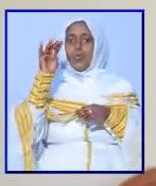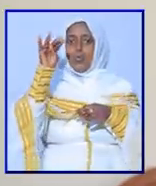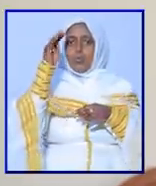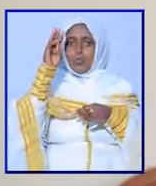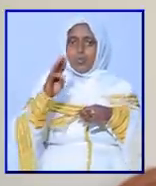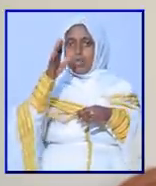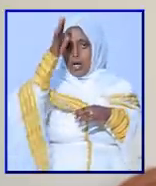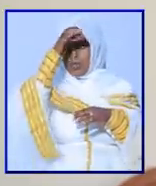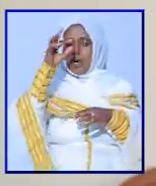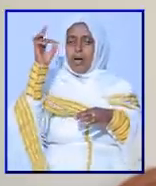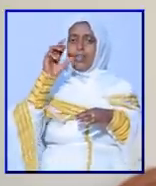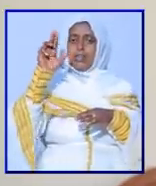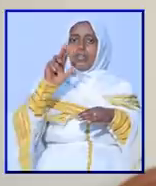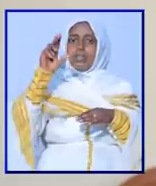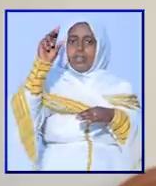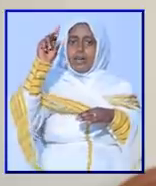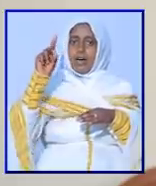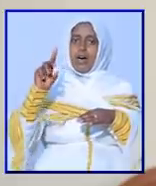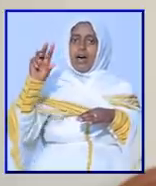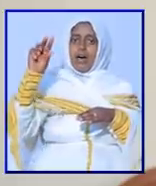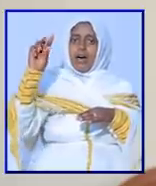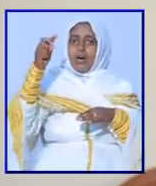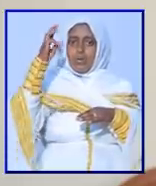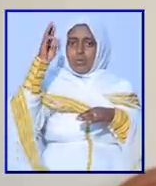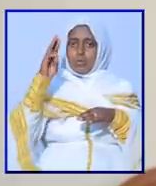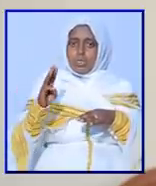ቆሞስ አባ ሪያቆስ